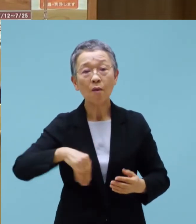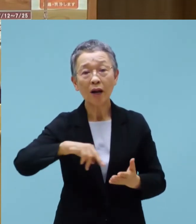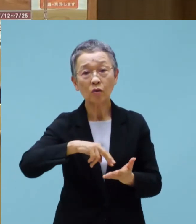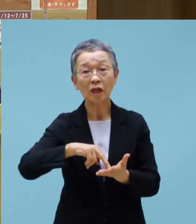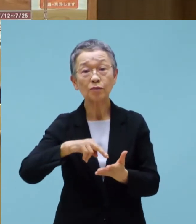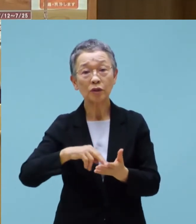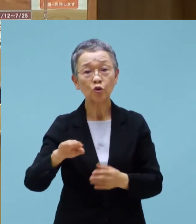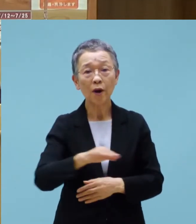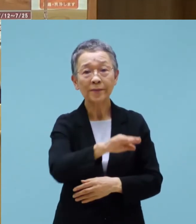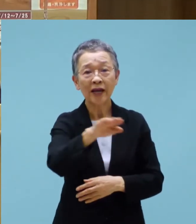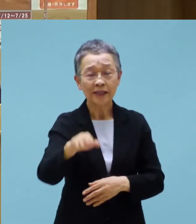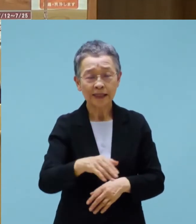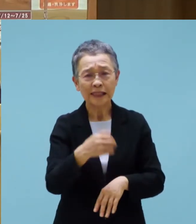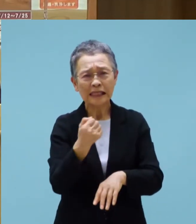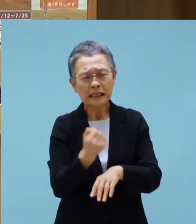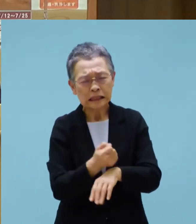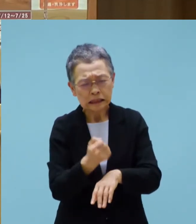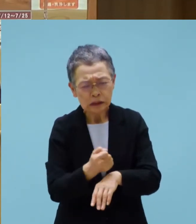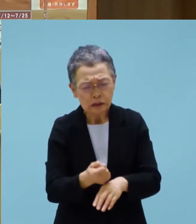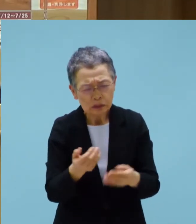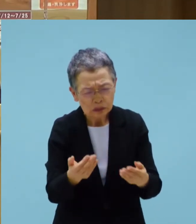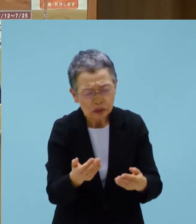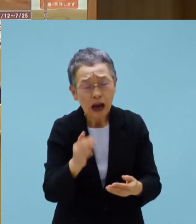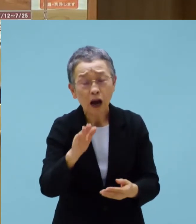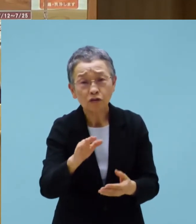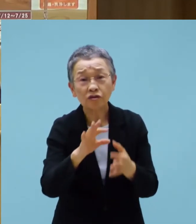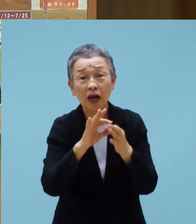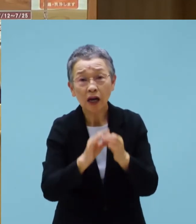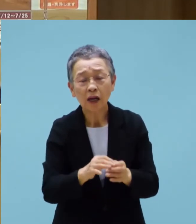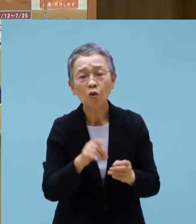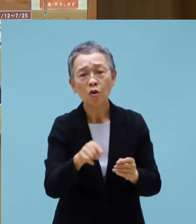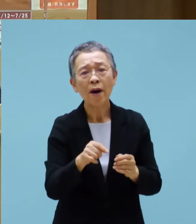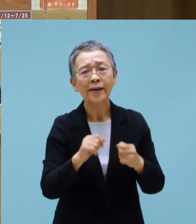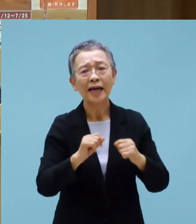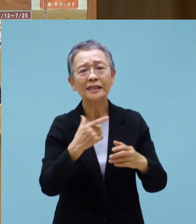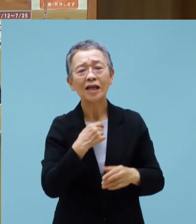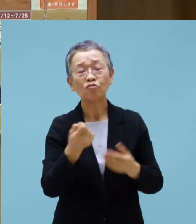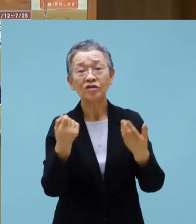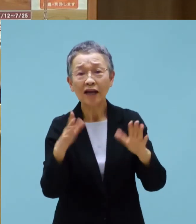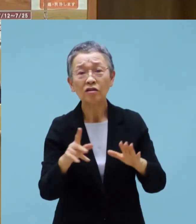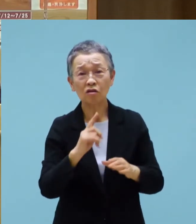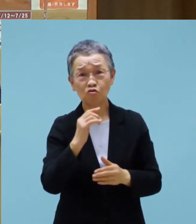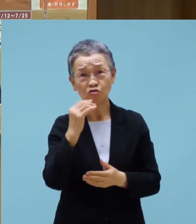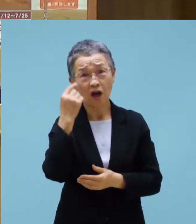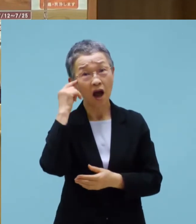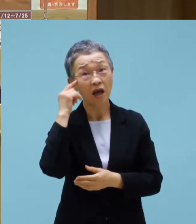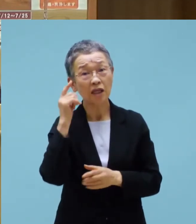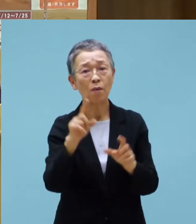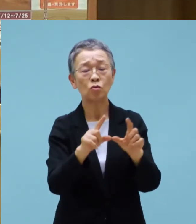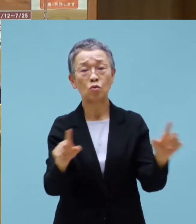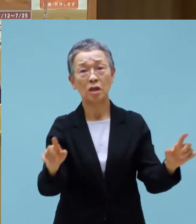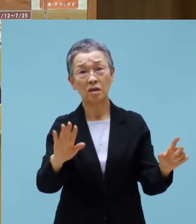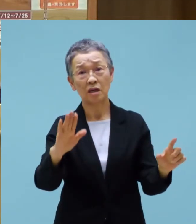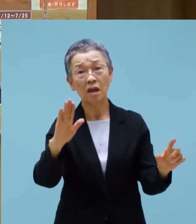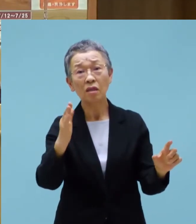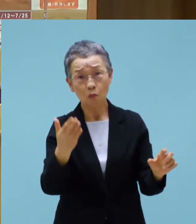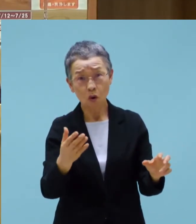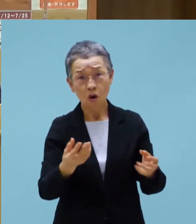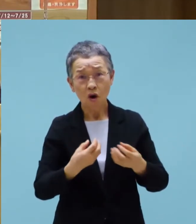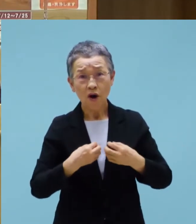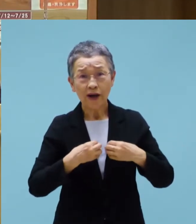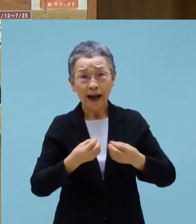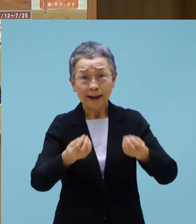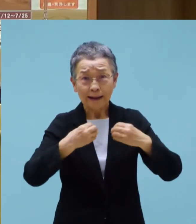大変なご負担をおかけしますから、そういった措置はやりたくないというのはそれはまあ当然のことですけども、まあ、感染を拡大防止